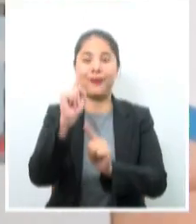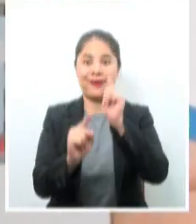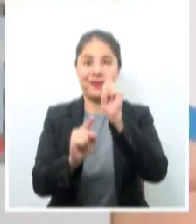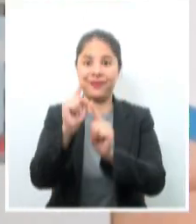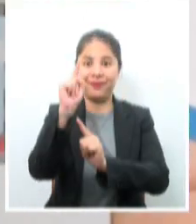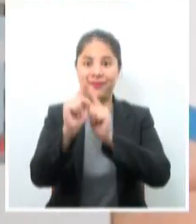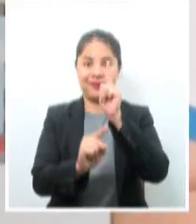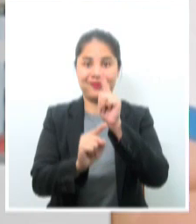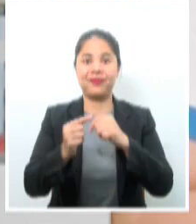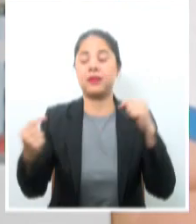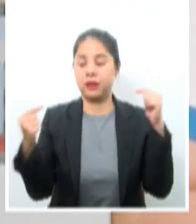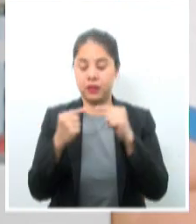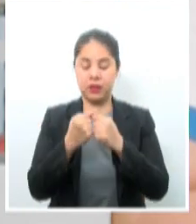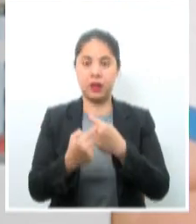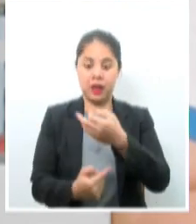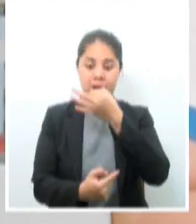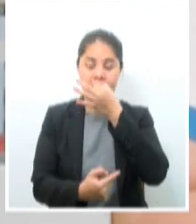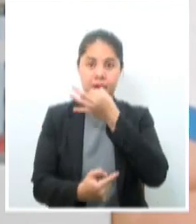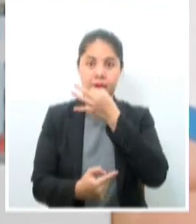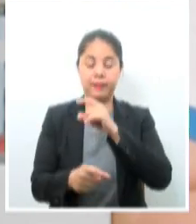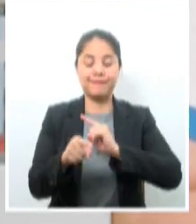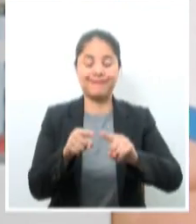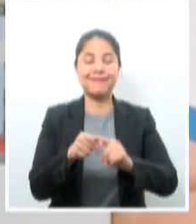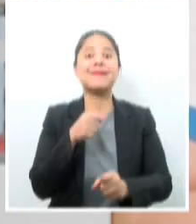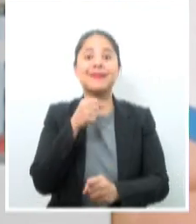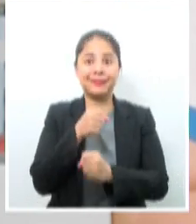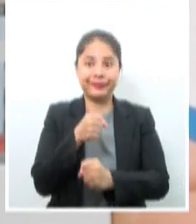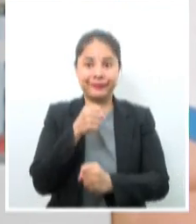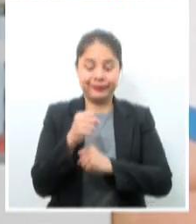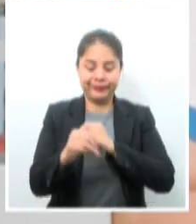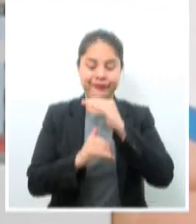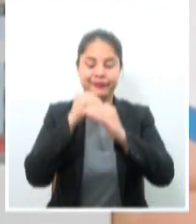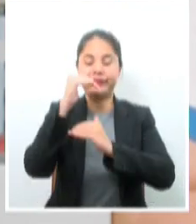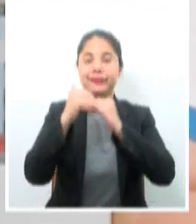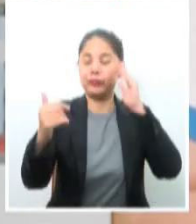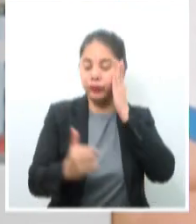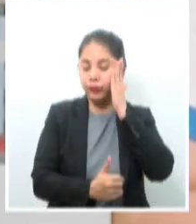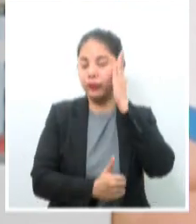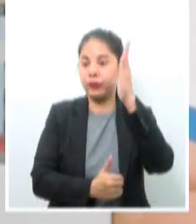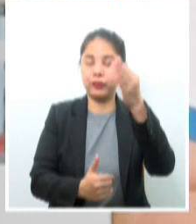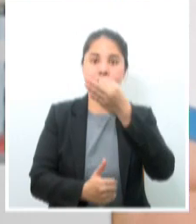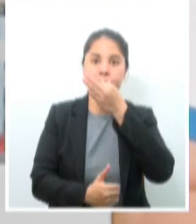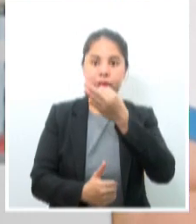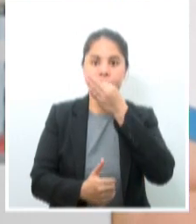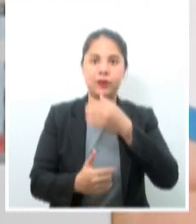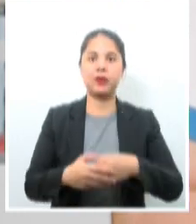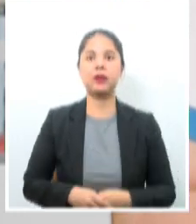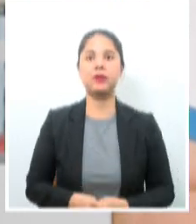ได้รู้จักตนเองค่ะรู้จักอาชีพต่างๆค่ะแล้วก็สามารถพัฒนาตนเองไปสู่อาชีพเป้าหมายได้นะ